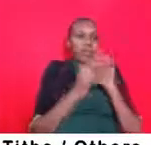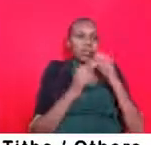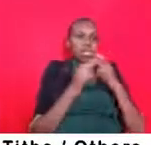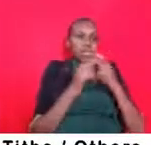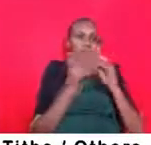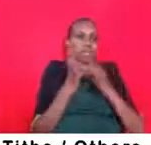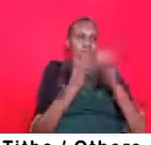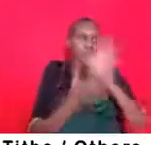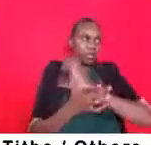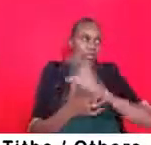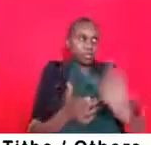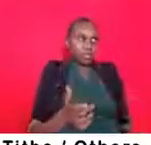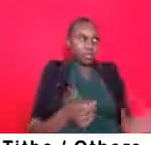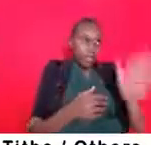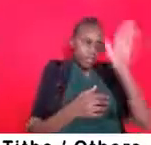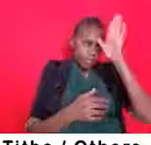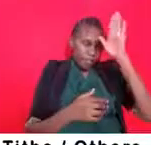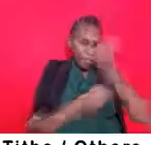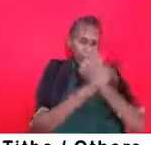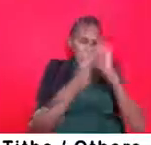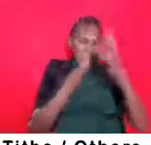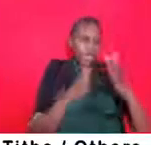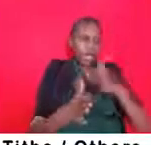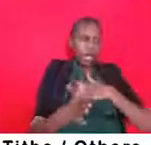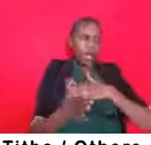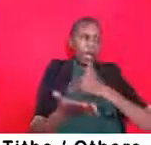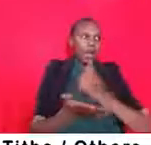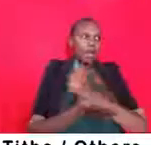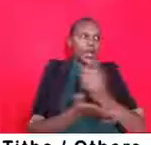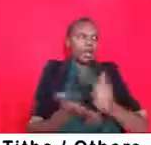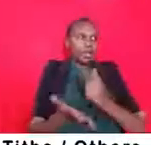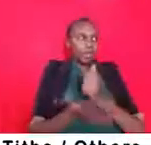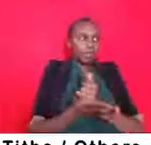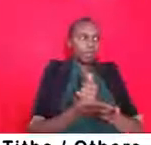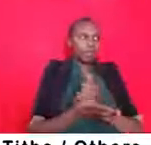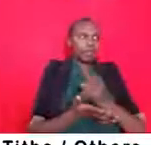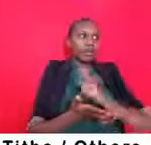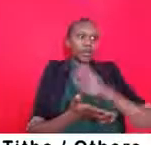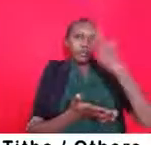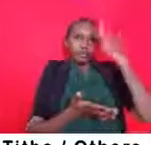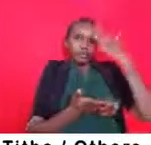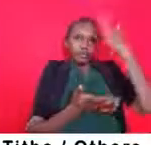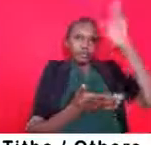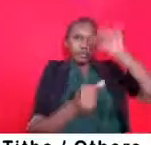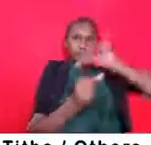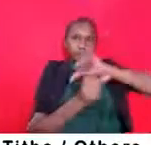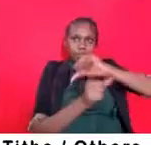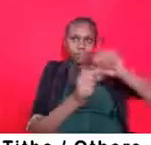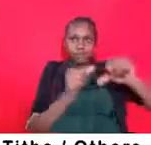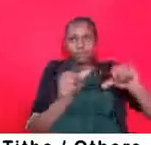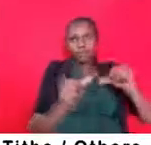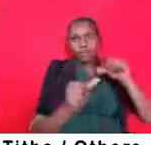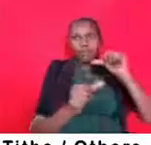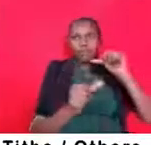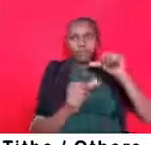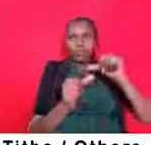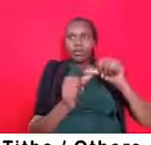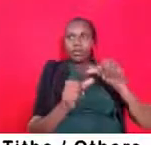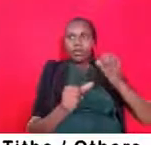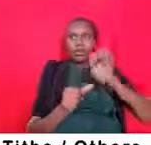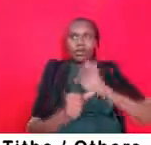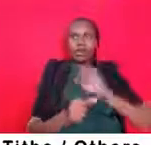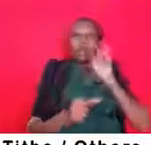la Yesu Kristo, ambaye ni mwokozi wetu. Amen. I know my God will turn it around.